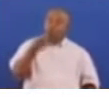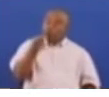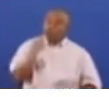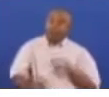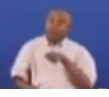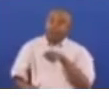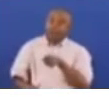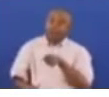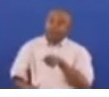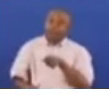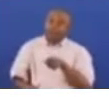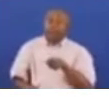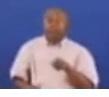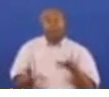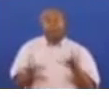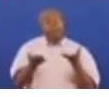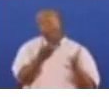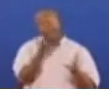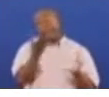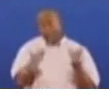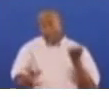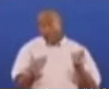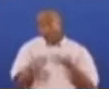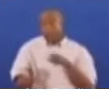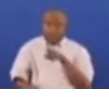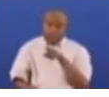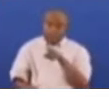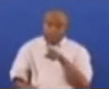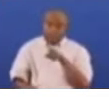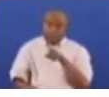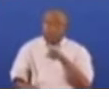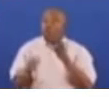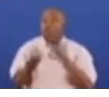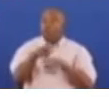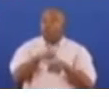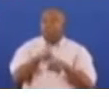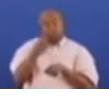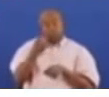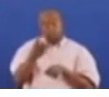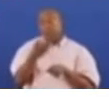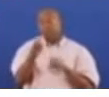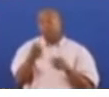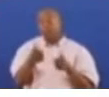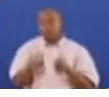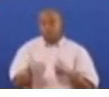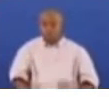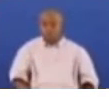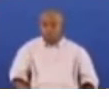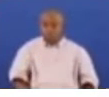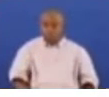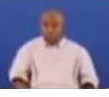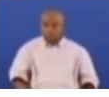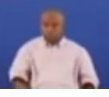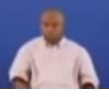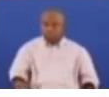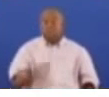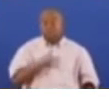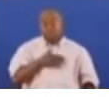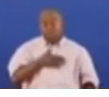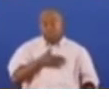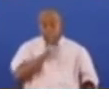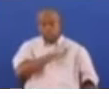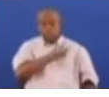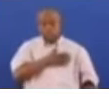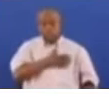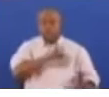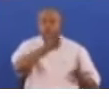labda inawezekana ujapata muda wa kuangalia. Mimi ya kwangu ninakatwa kodi,